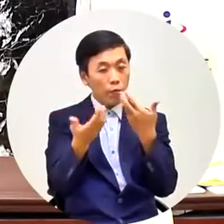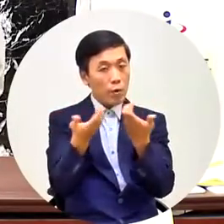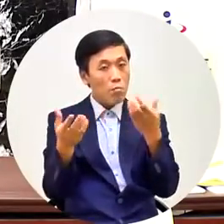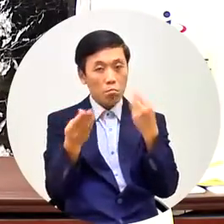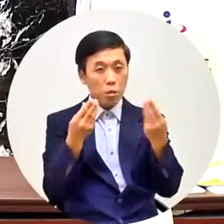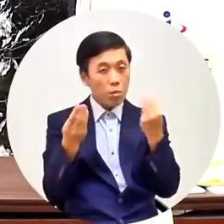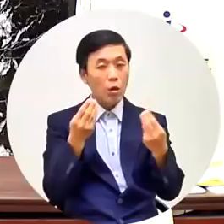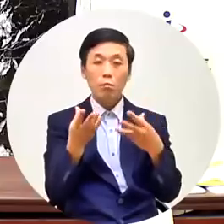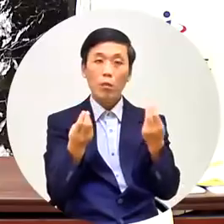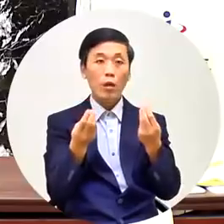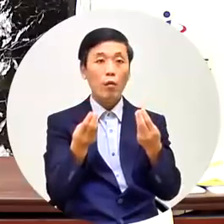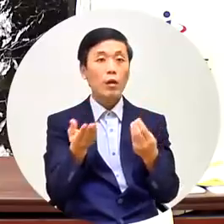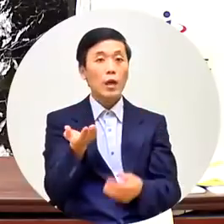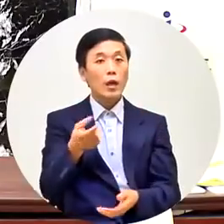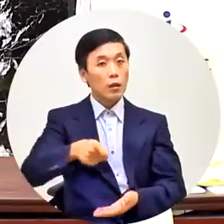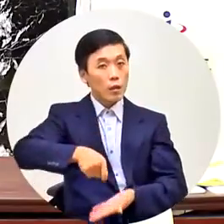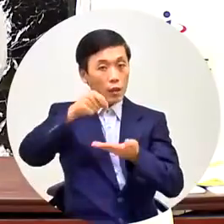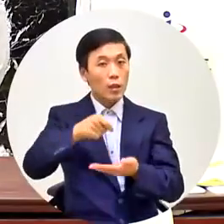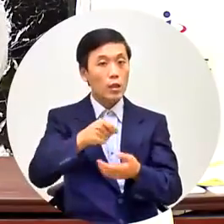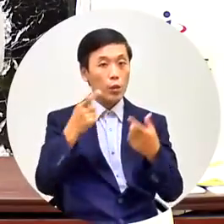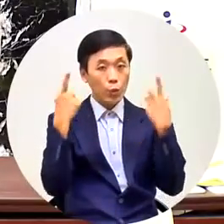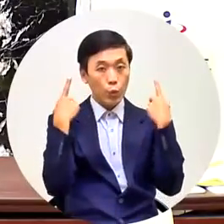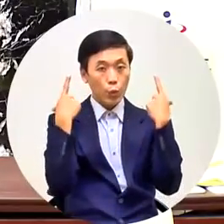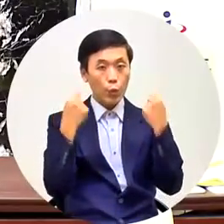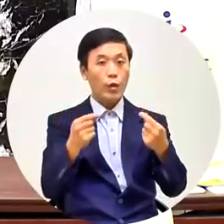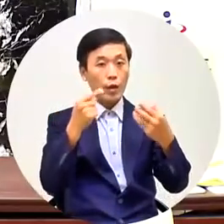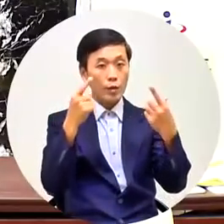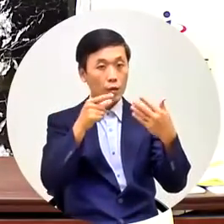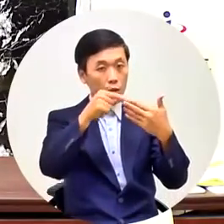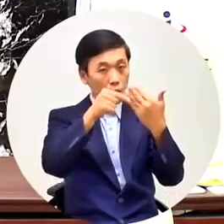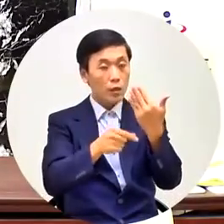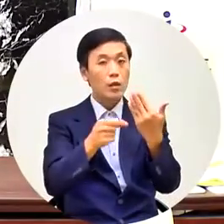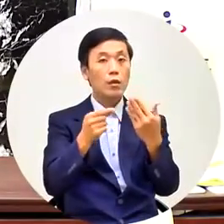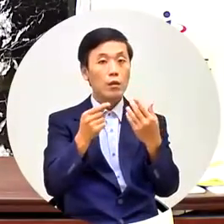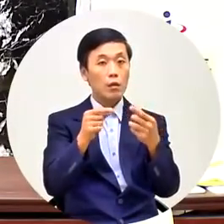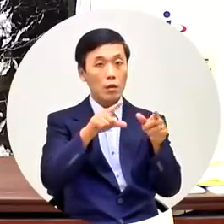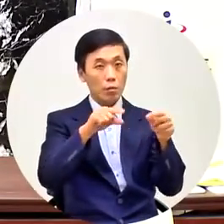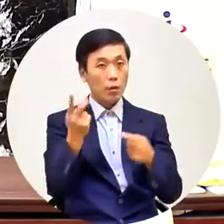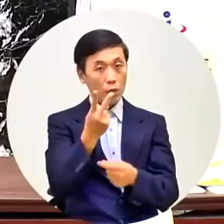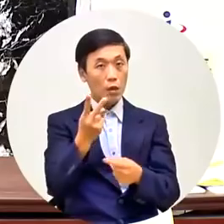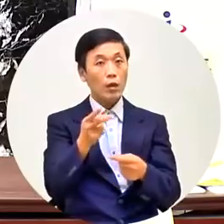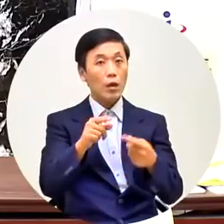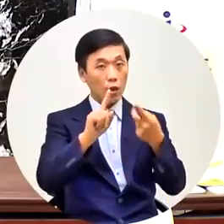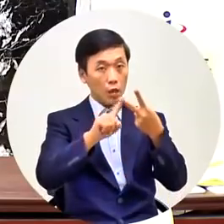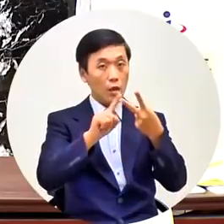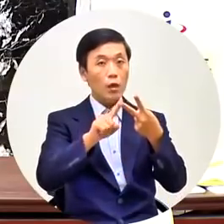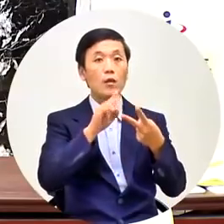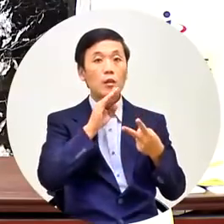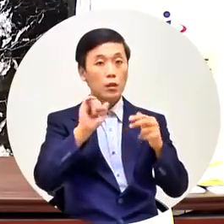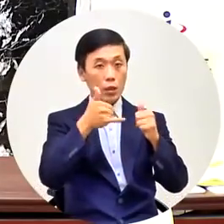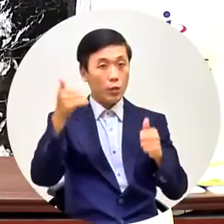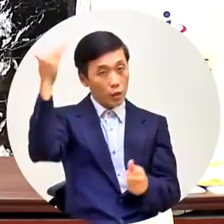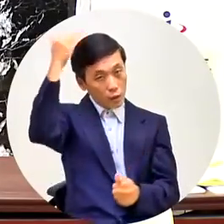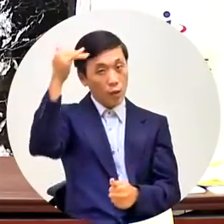认定有效票第二个是郑梦如他是因为他盖给陈慧文那另外一